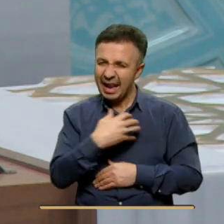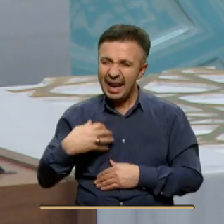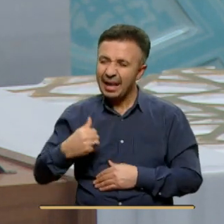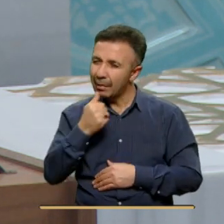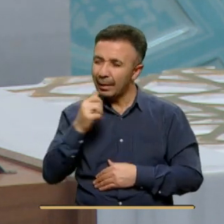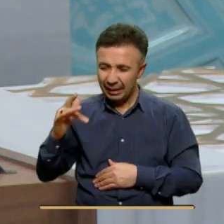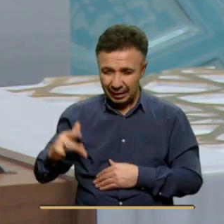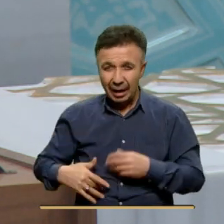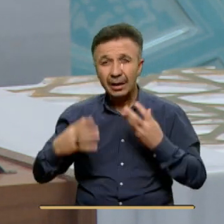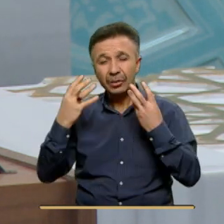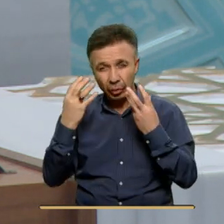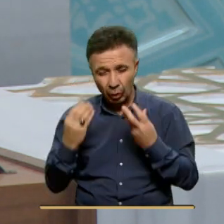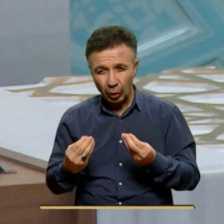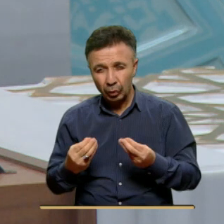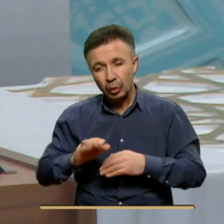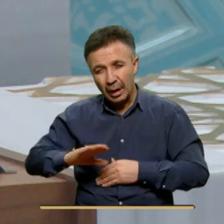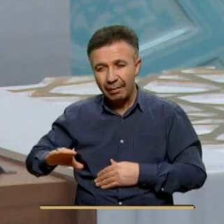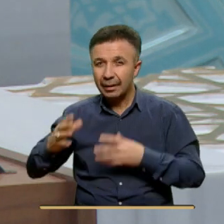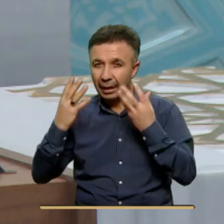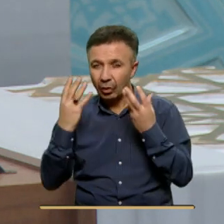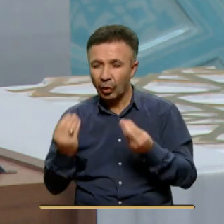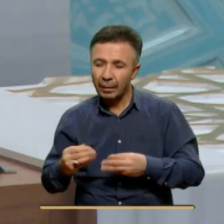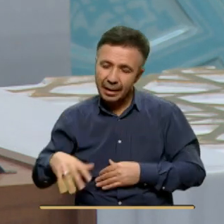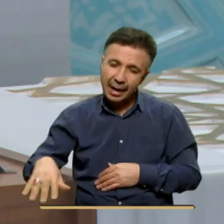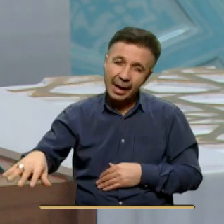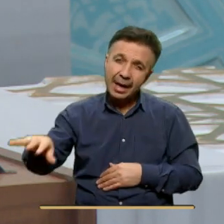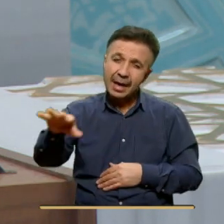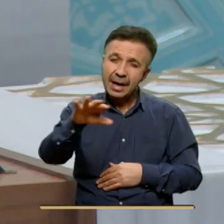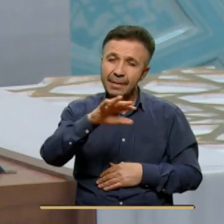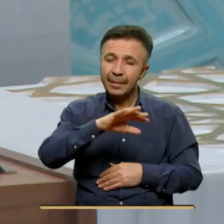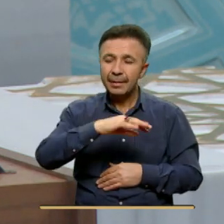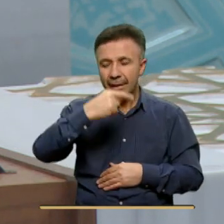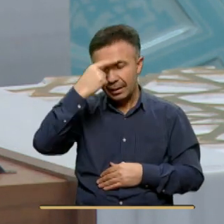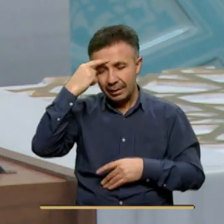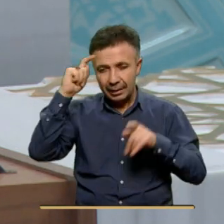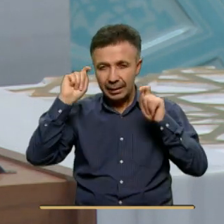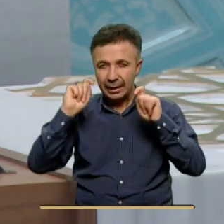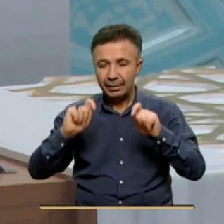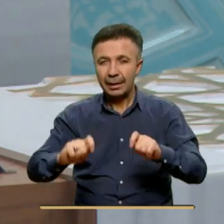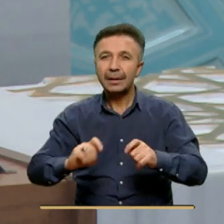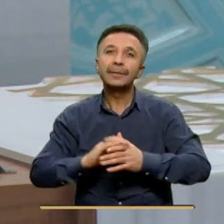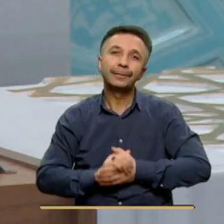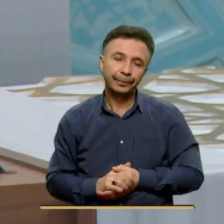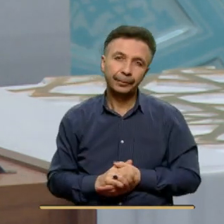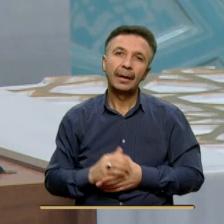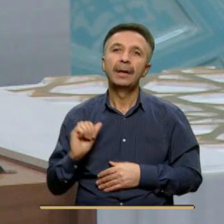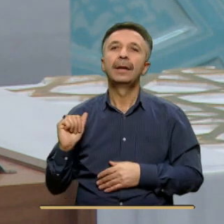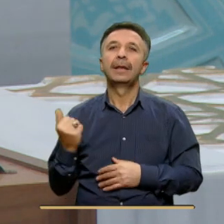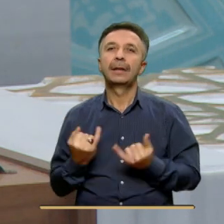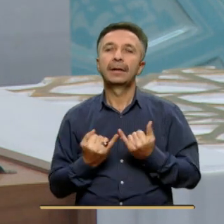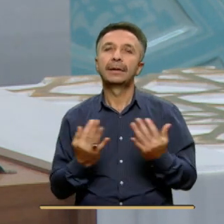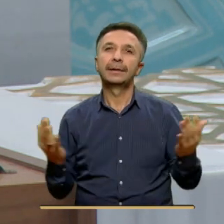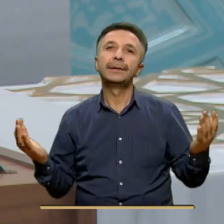onların memnun olduğu evlatlar olmayı her birerimize nasip eylesin inşallah. Değerli